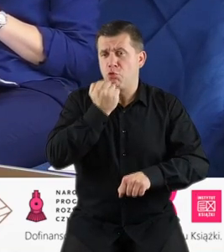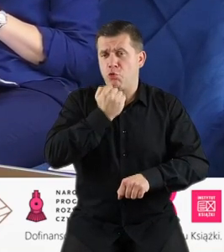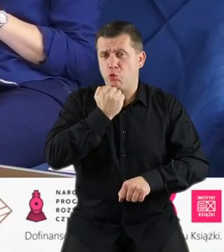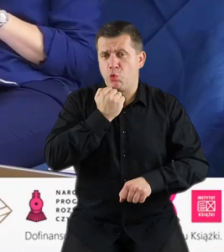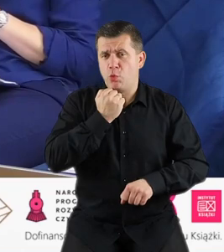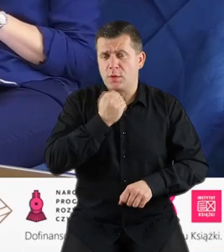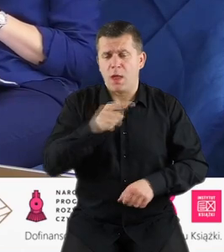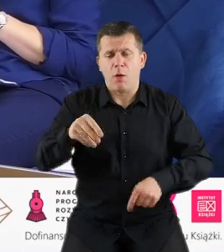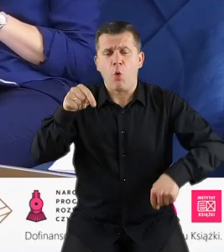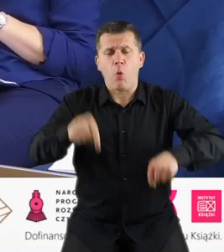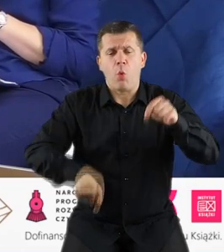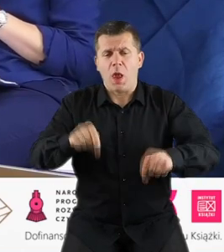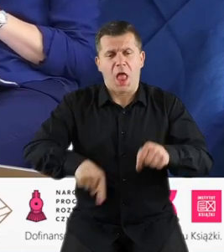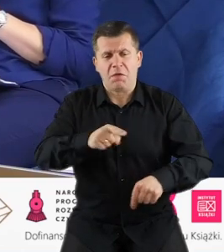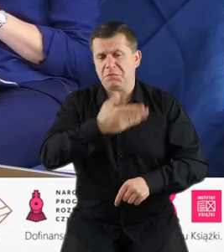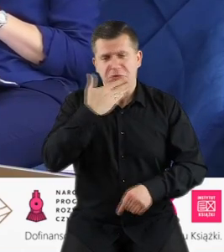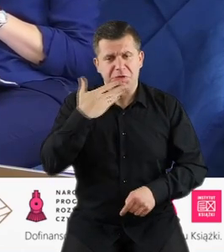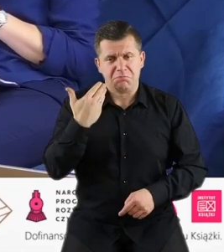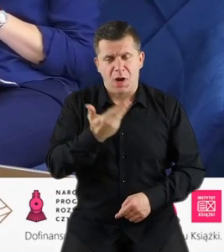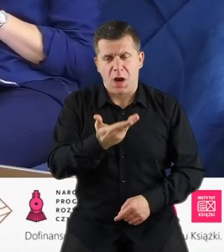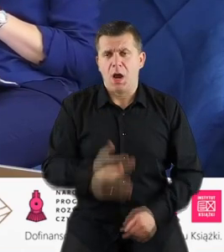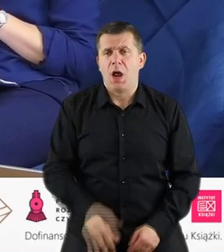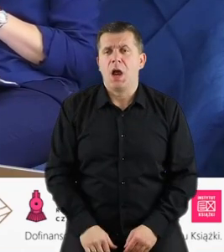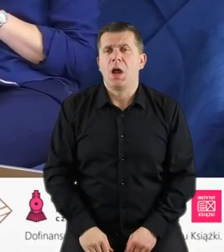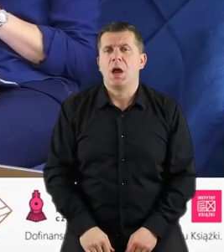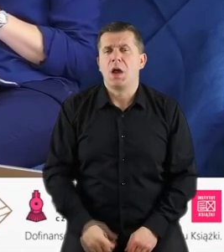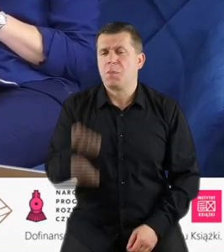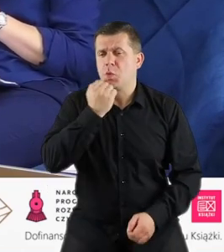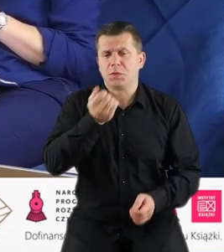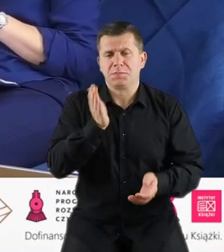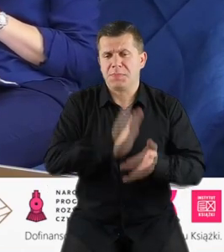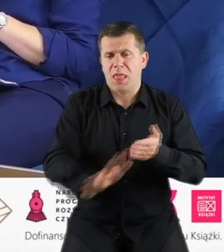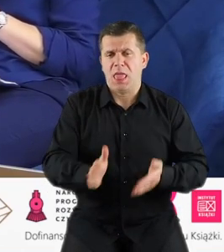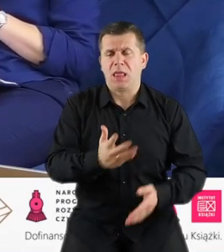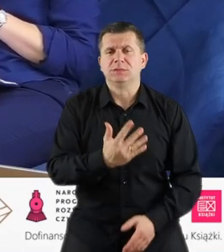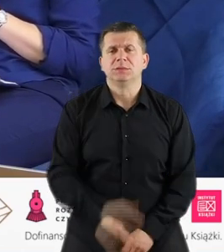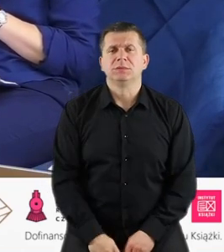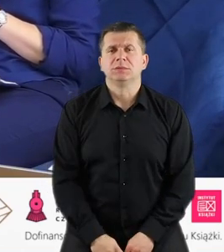oczywiście poza Kulawikiem, który butów nie nosi,